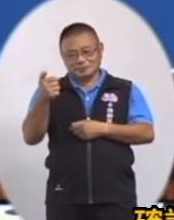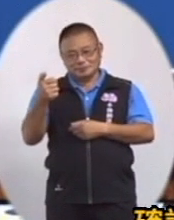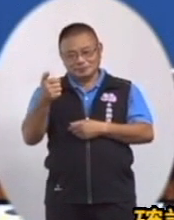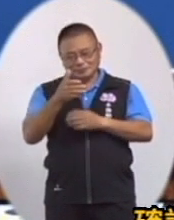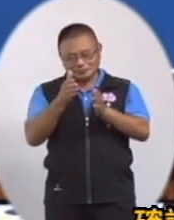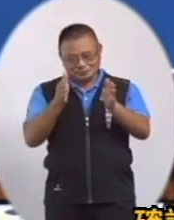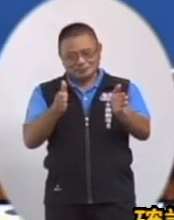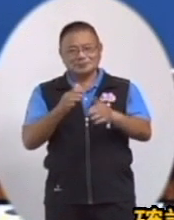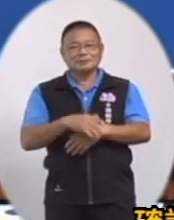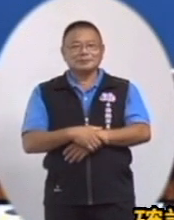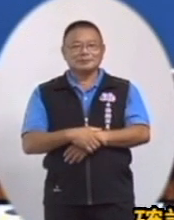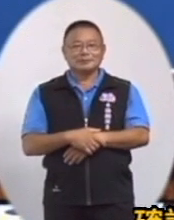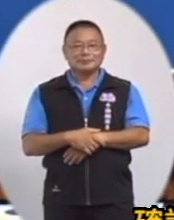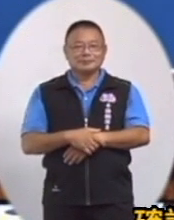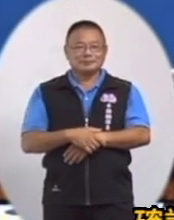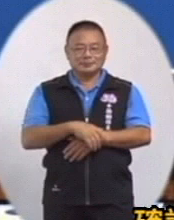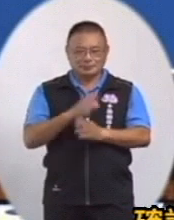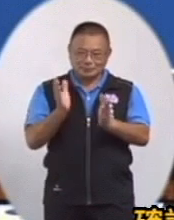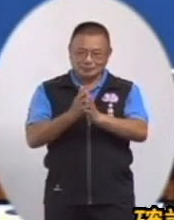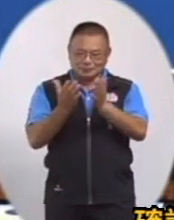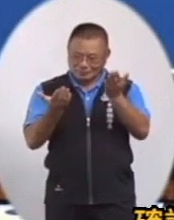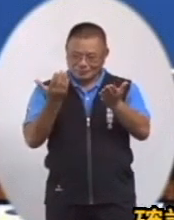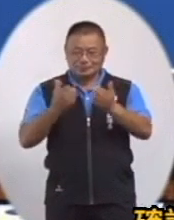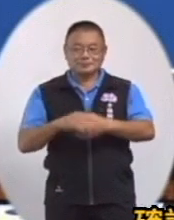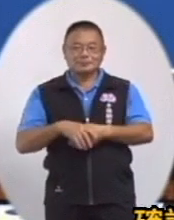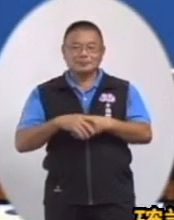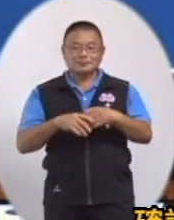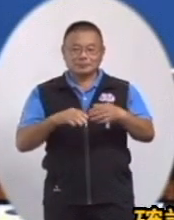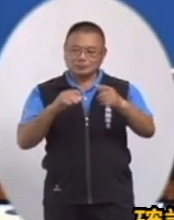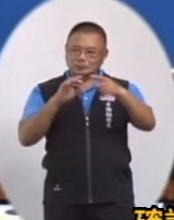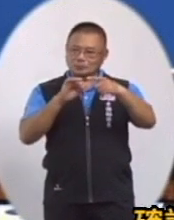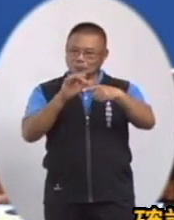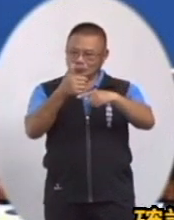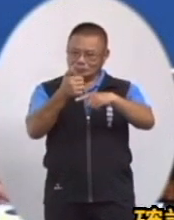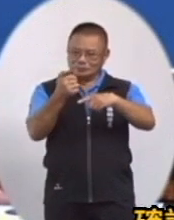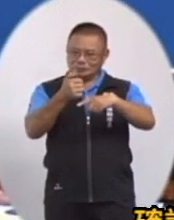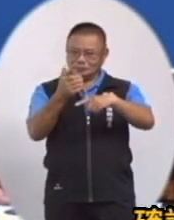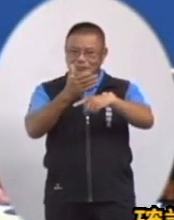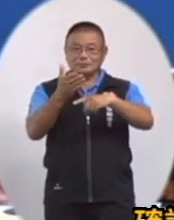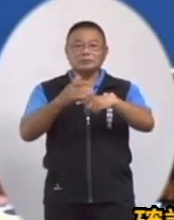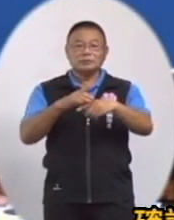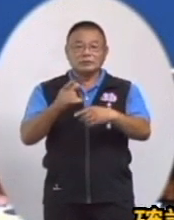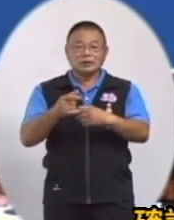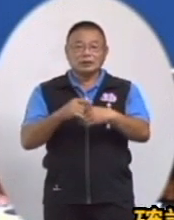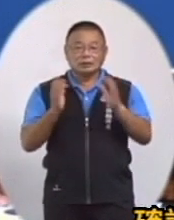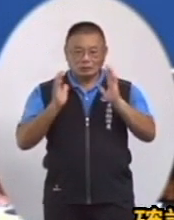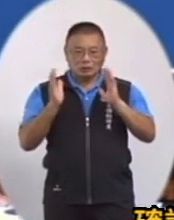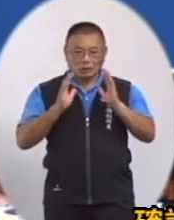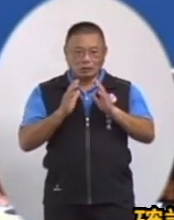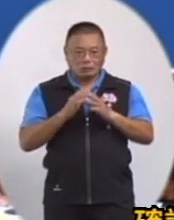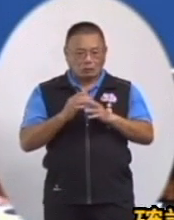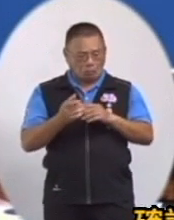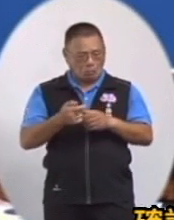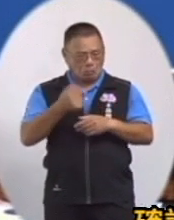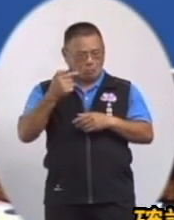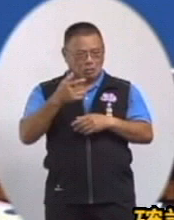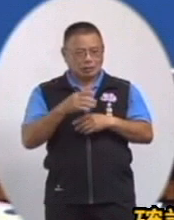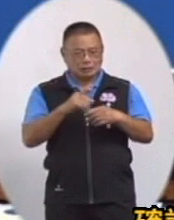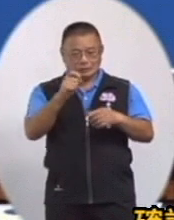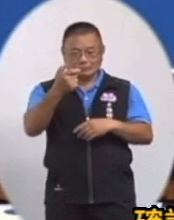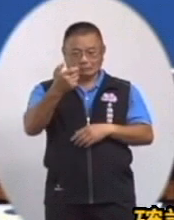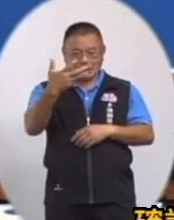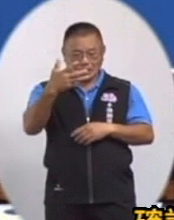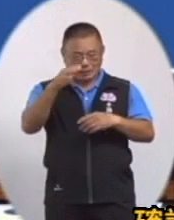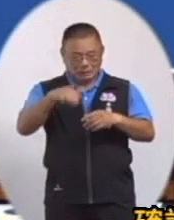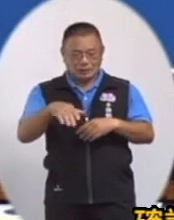这个案例中，那大概都差不多是在50%哦。但是咱这个又去的哦，有较活跃一点哦，18岁以下